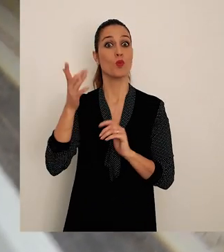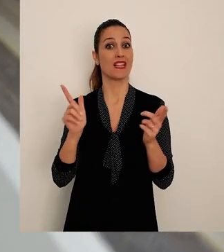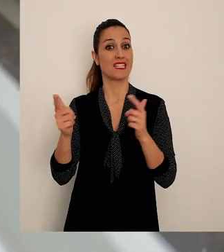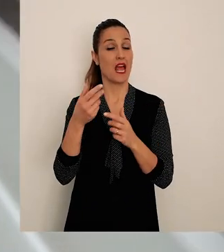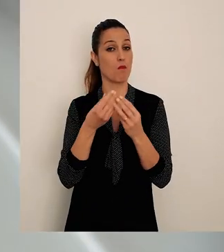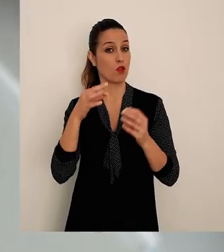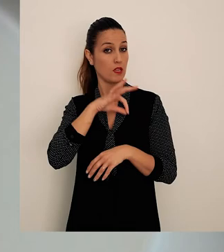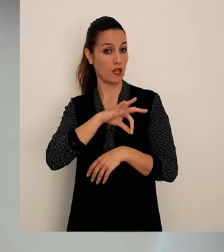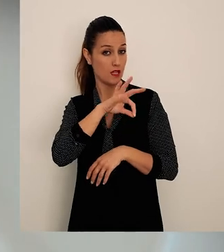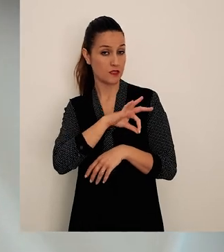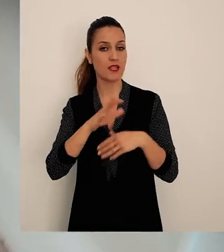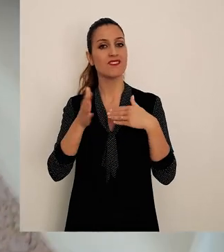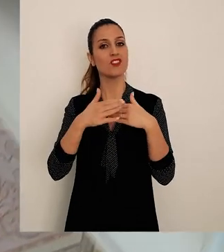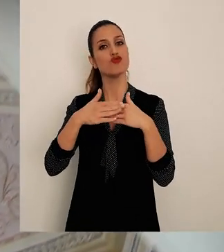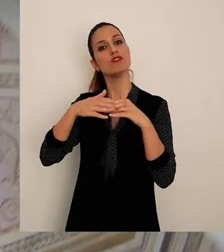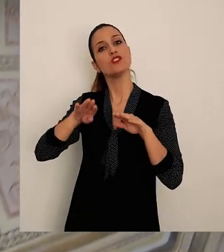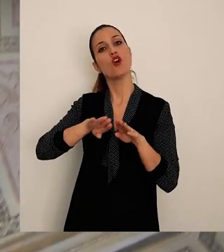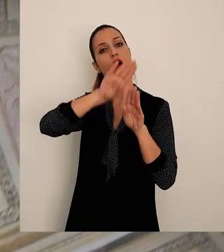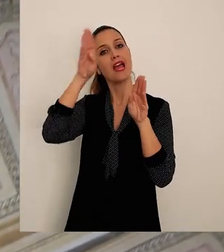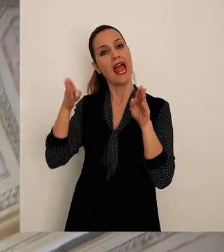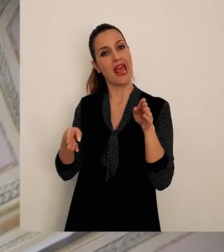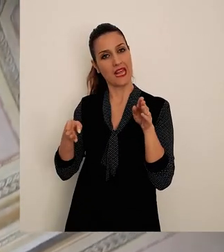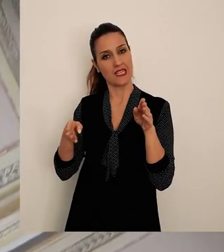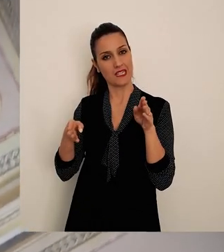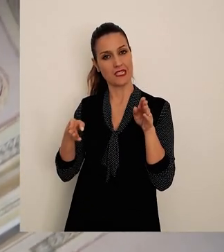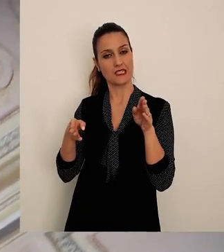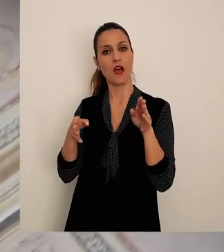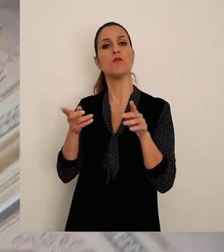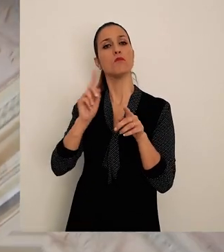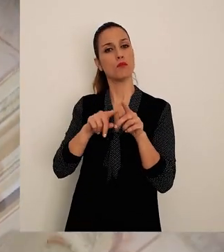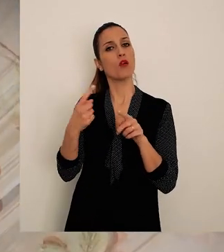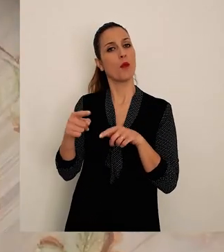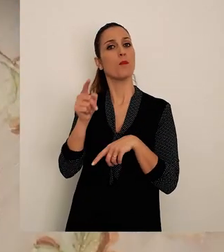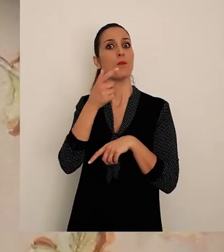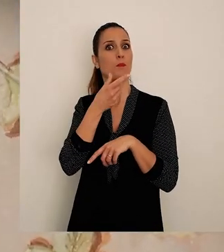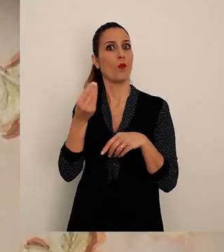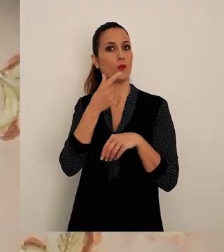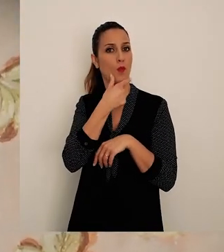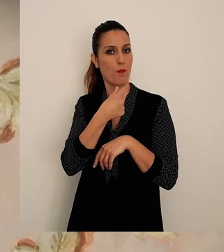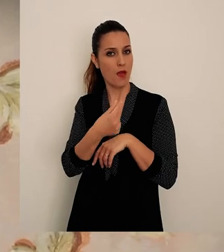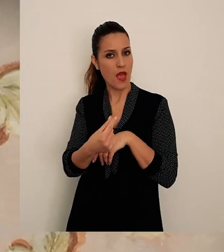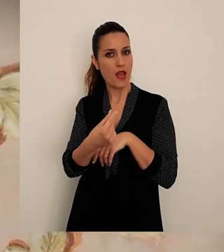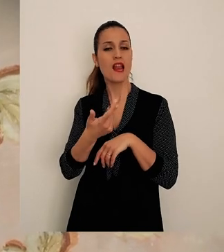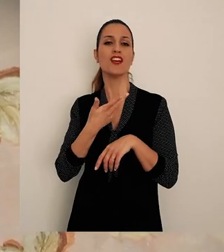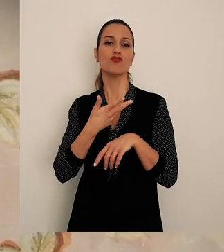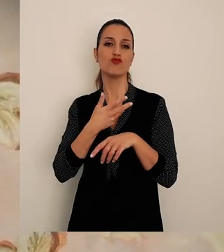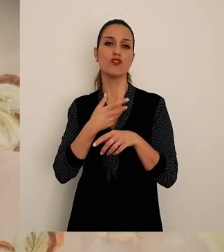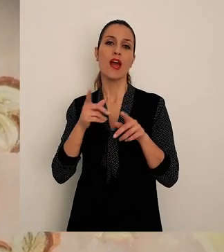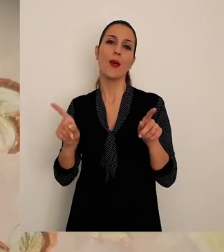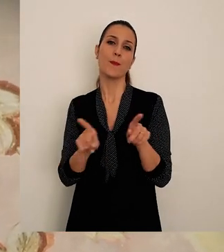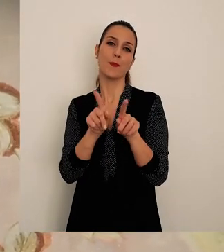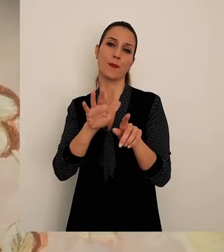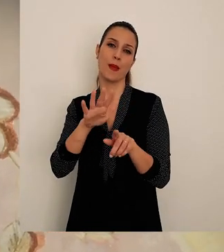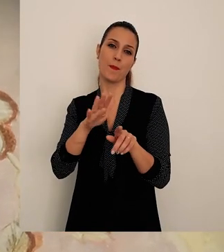Un'altra sala molto interessante è quella adiacente alla galleria. Anch'essa è estremamente affascinante e presenta